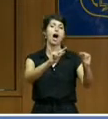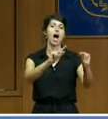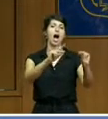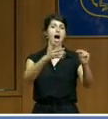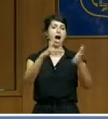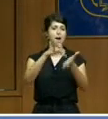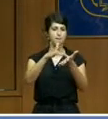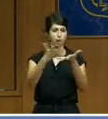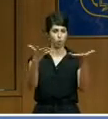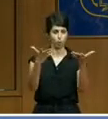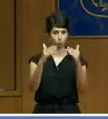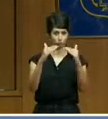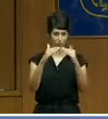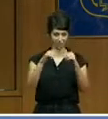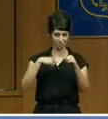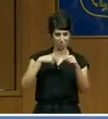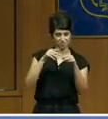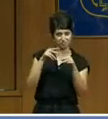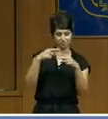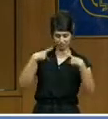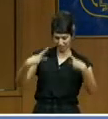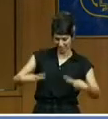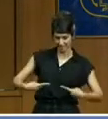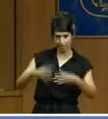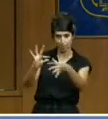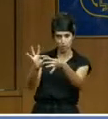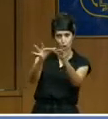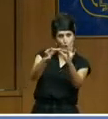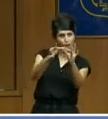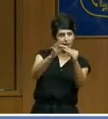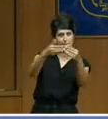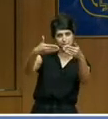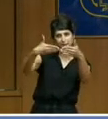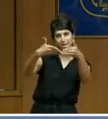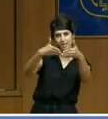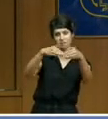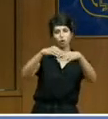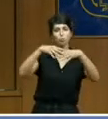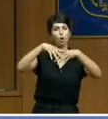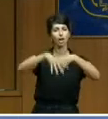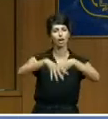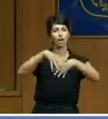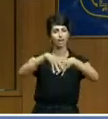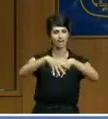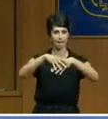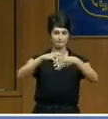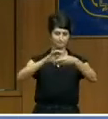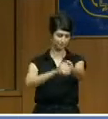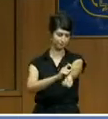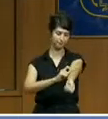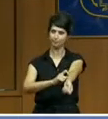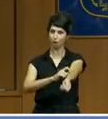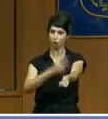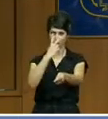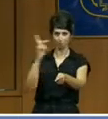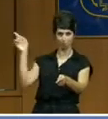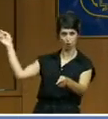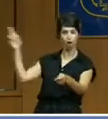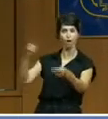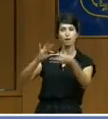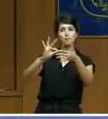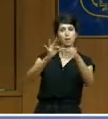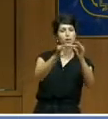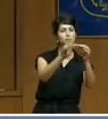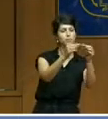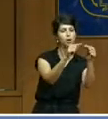המושבות, במידה והן נוגעות פיזית אחת בשנייה דרך הקצוות של כלי הדם, האמפולות, כפי שאנחנו רואים כאן, במידה